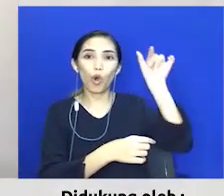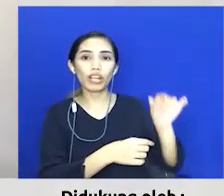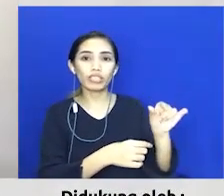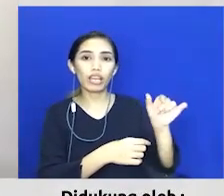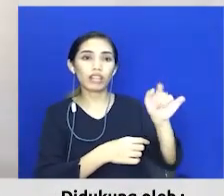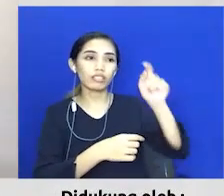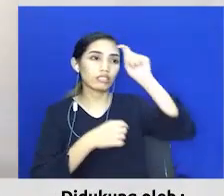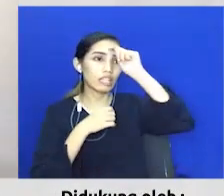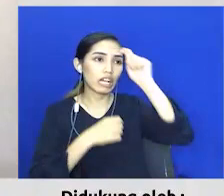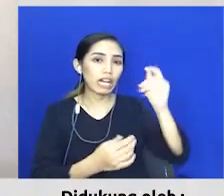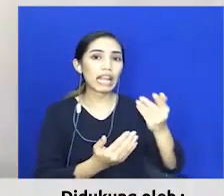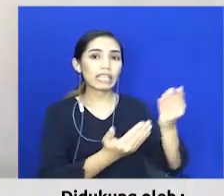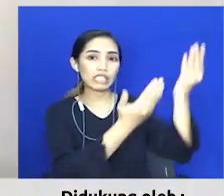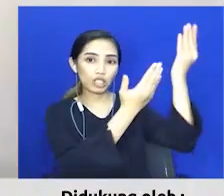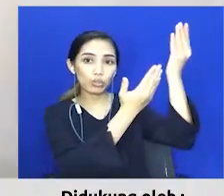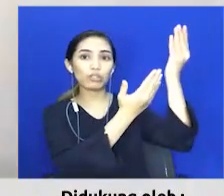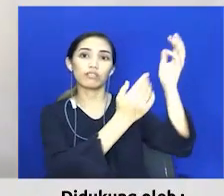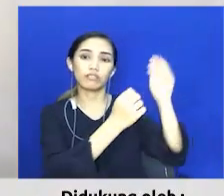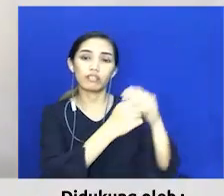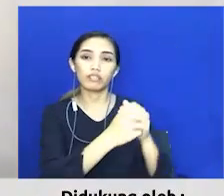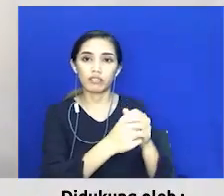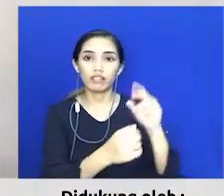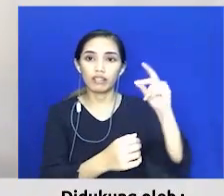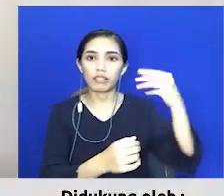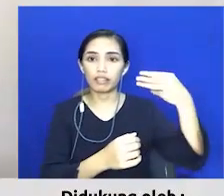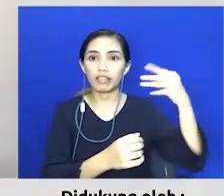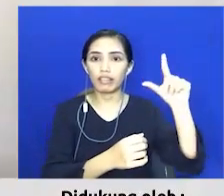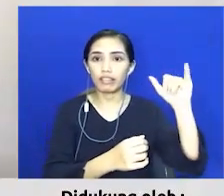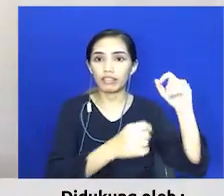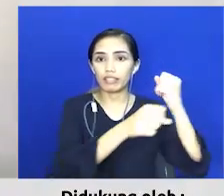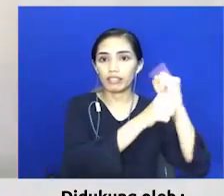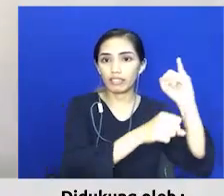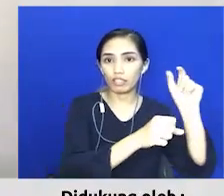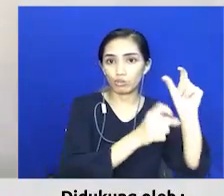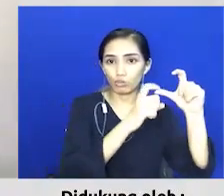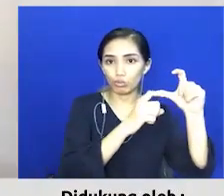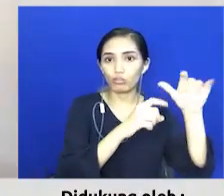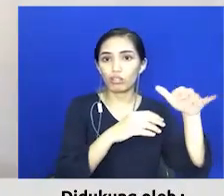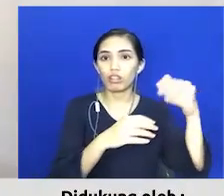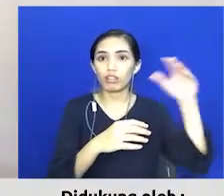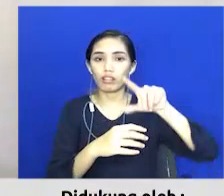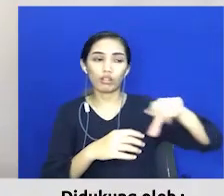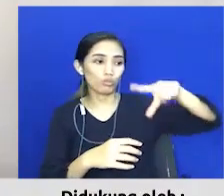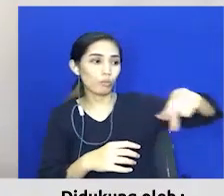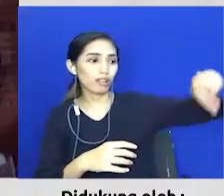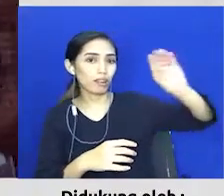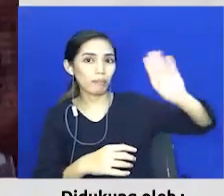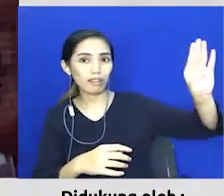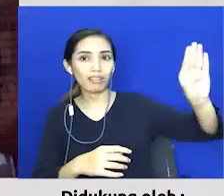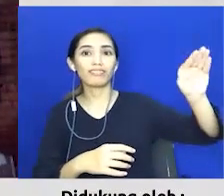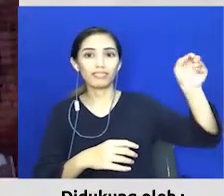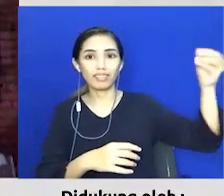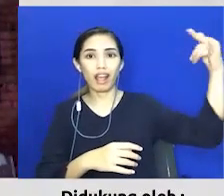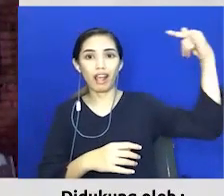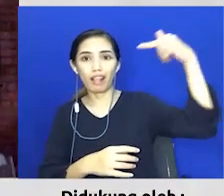sangat sangat ini apa ya, apa ya, datang dari Sumatera Barat gitu tentu saja dengan